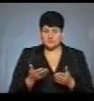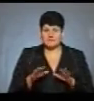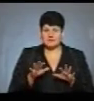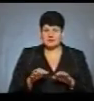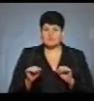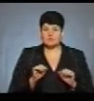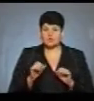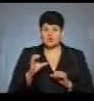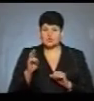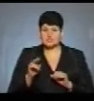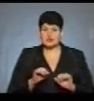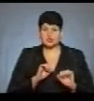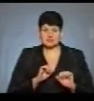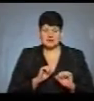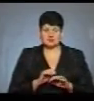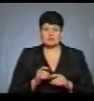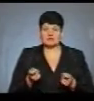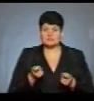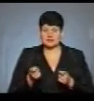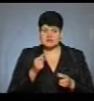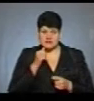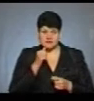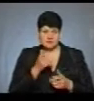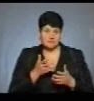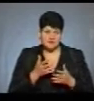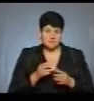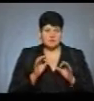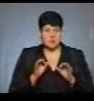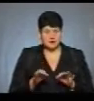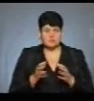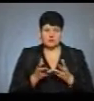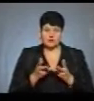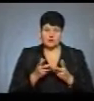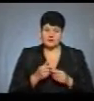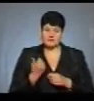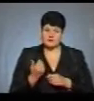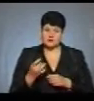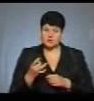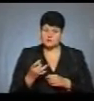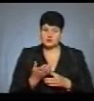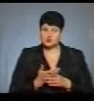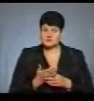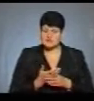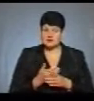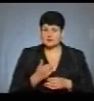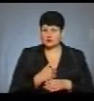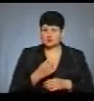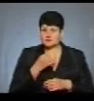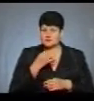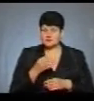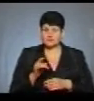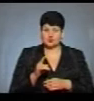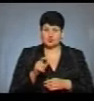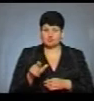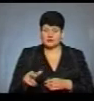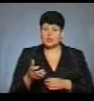місцевого управління соціального захисту або до департаменту завтра. Ми вияснимо, чи правильно розрахований ваш розмір субсидії. Разом з тим хочу зауважити, що люди,